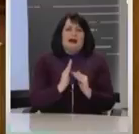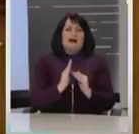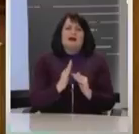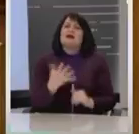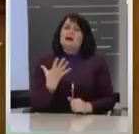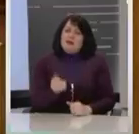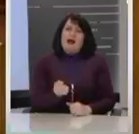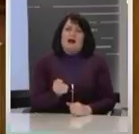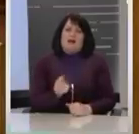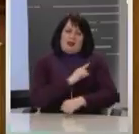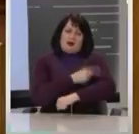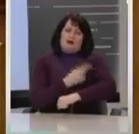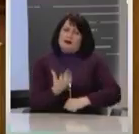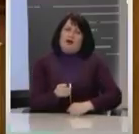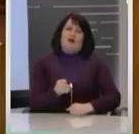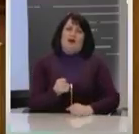υπάρχει αυτή η δυνατότητα.